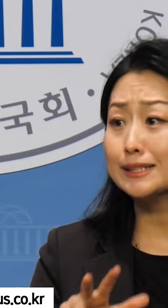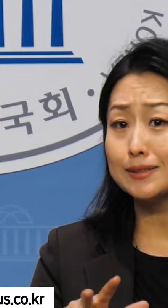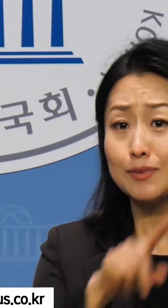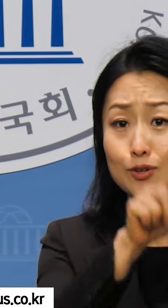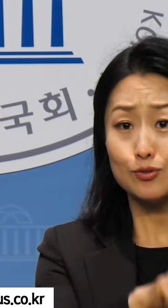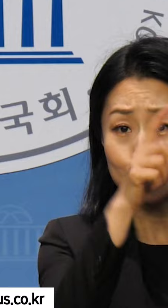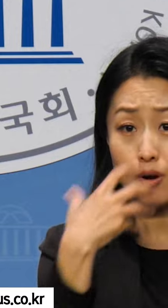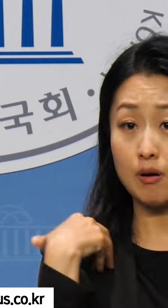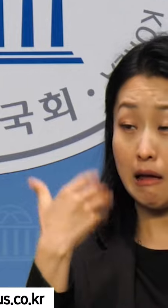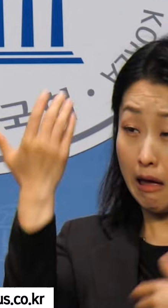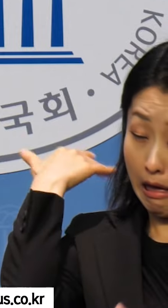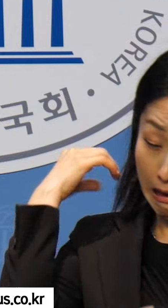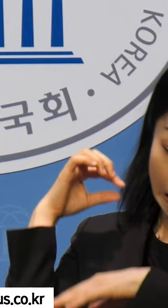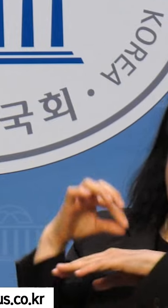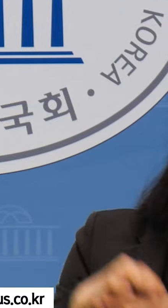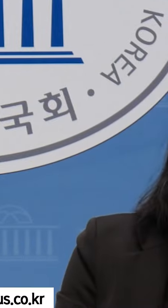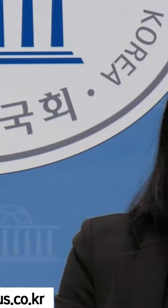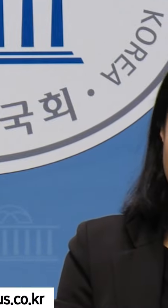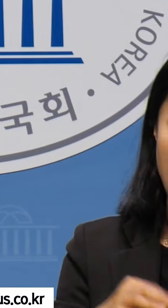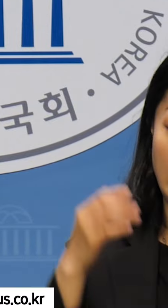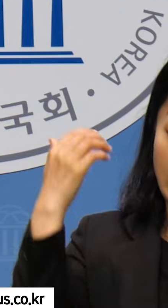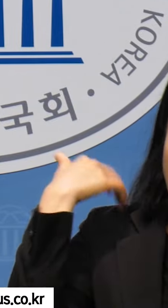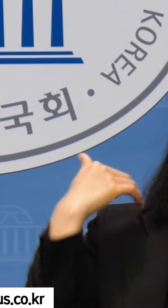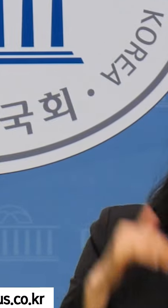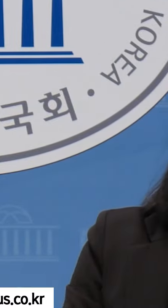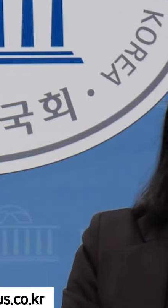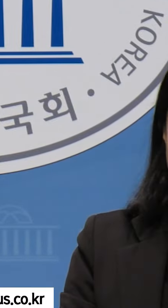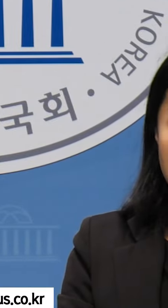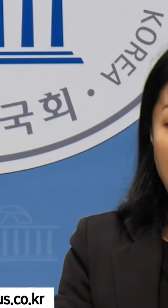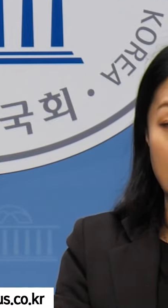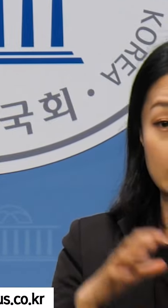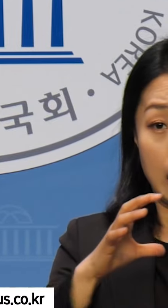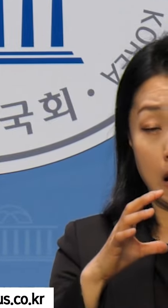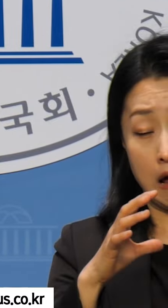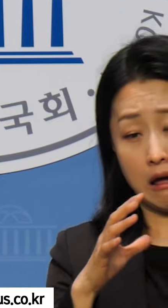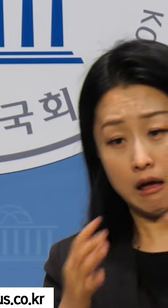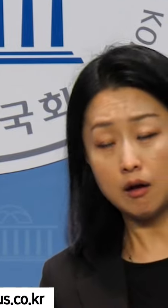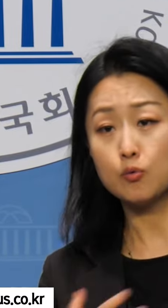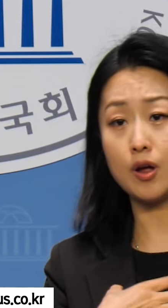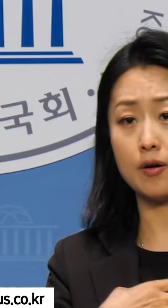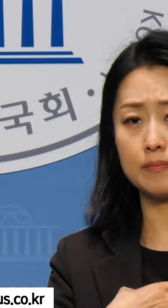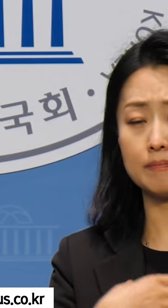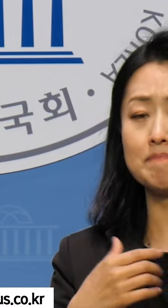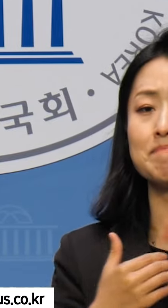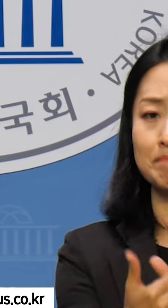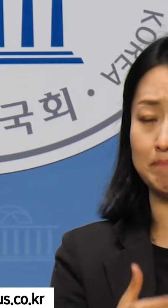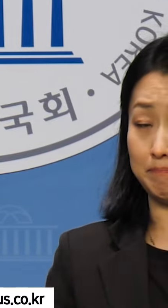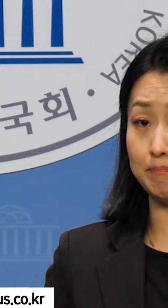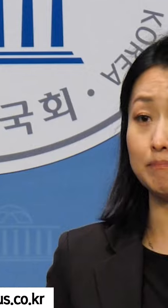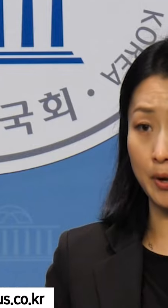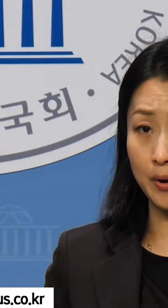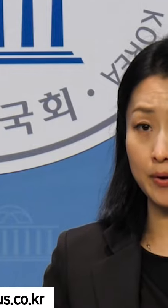과거의 답습을 넘어서 퇴행으로 나아가고 있습니다. 이 정권을 온몸으로 거부하고 막아내야 합니다.